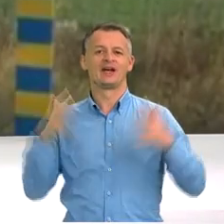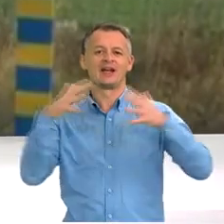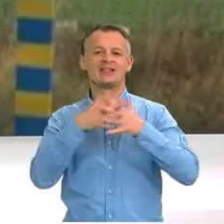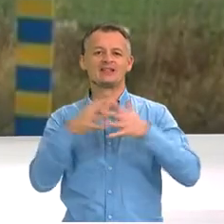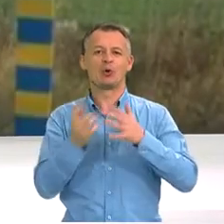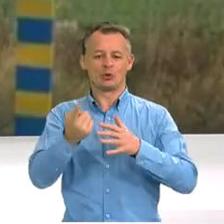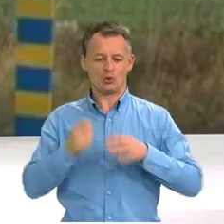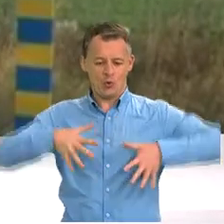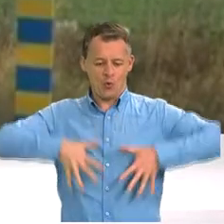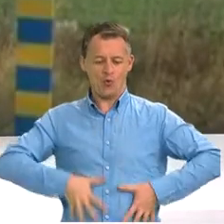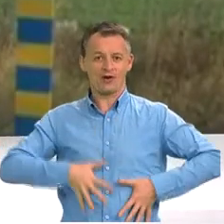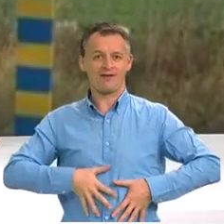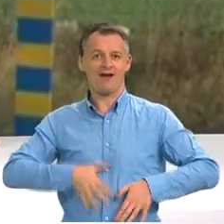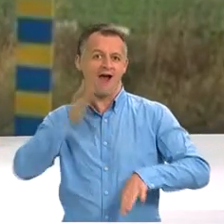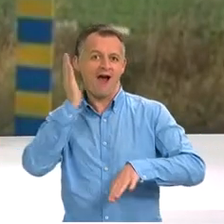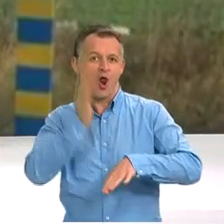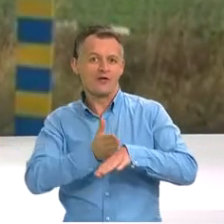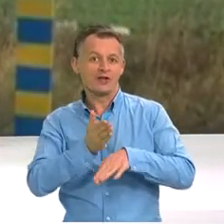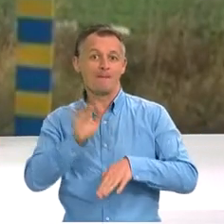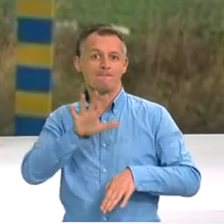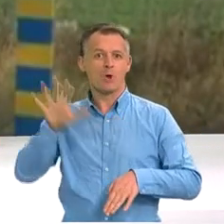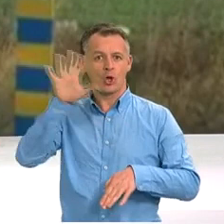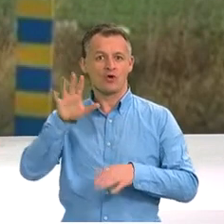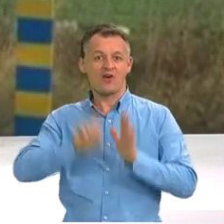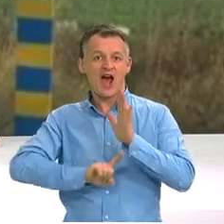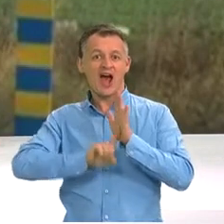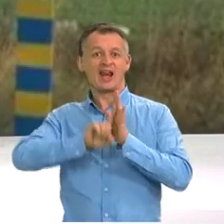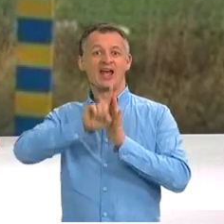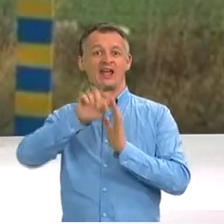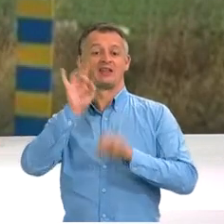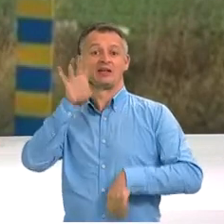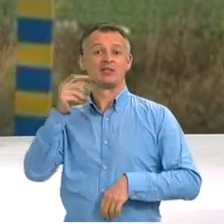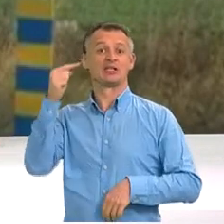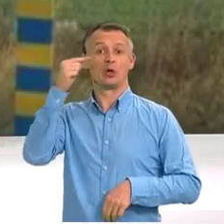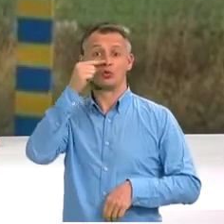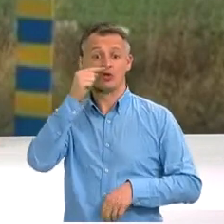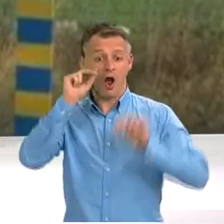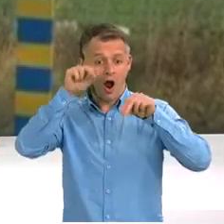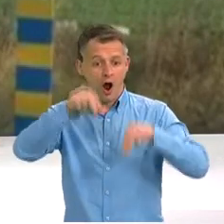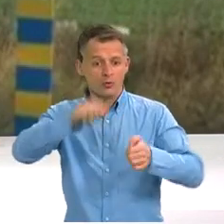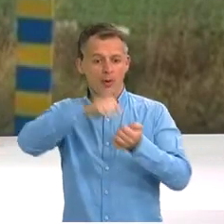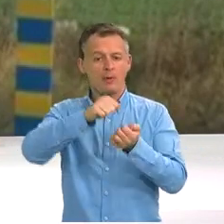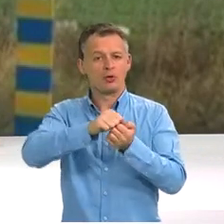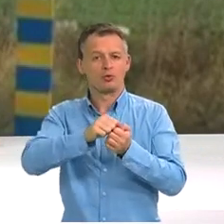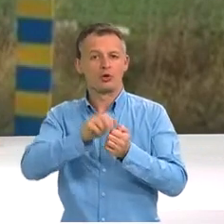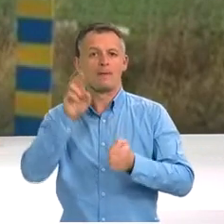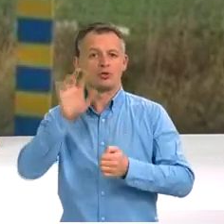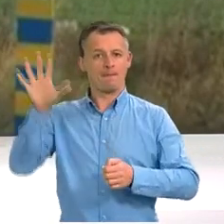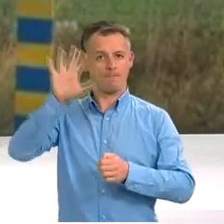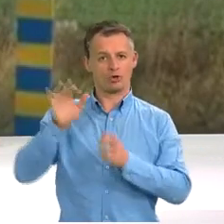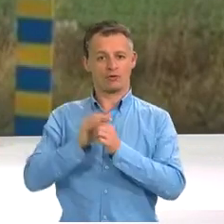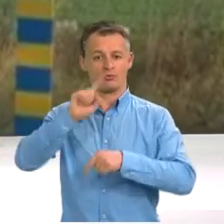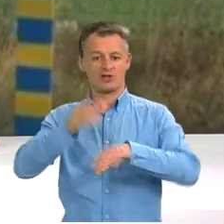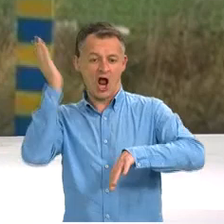Războiul din Ucraina a atins Moldova. O rachetă lansată de ruși în această dimineață a căzut pe teritoriul Republicii Moldova după ce a fost lovită